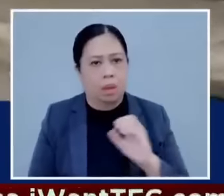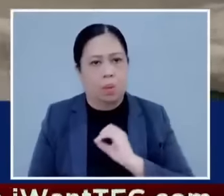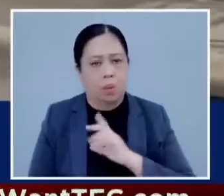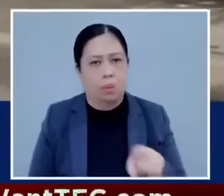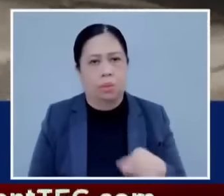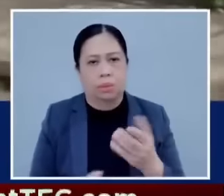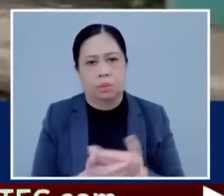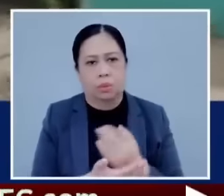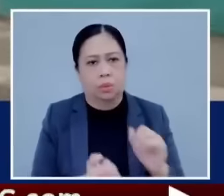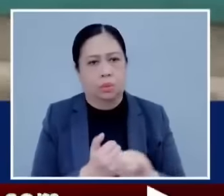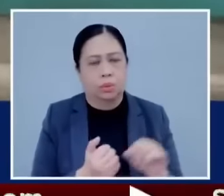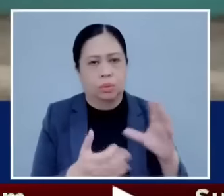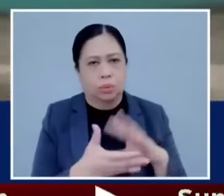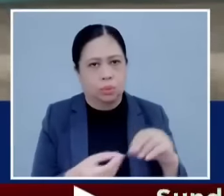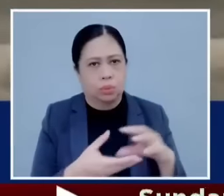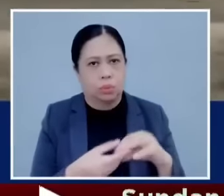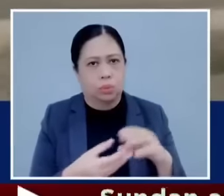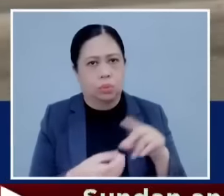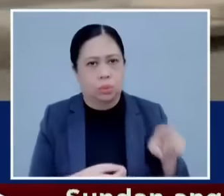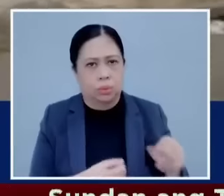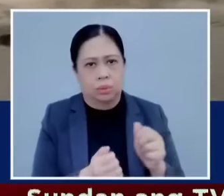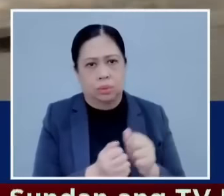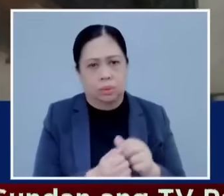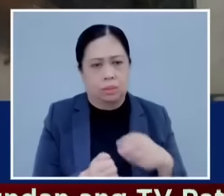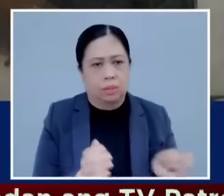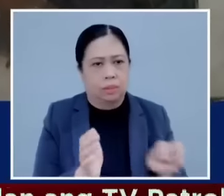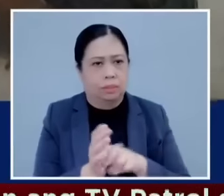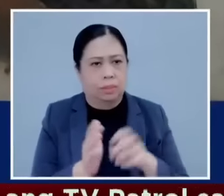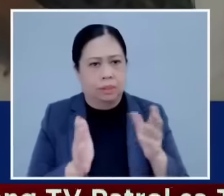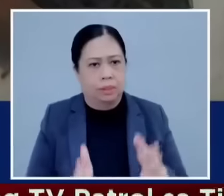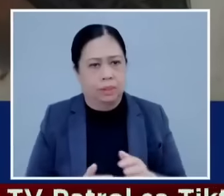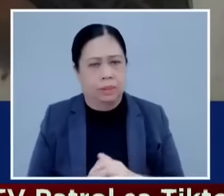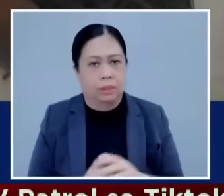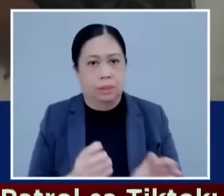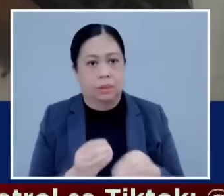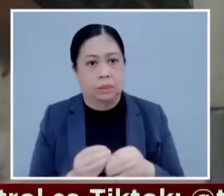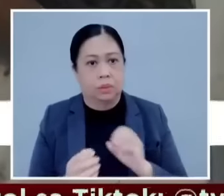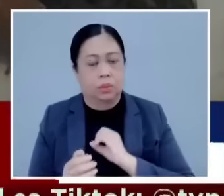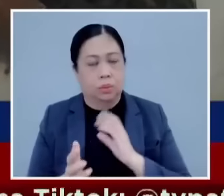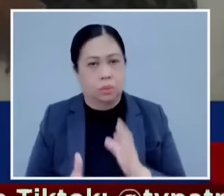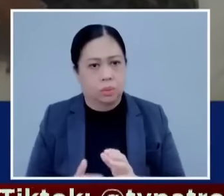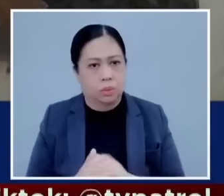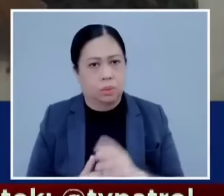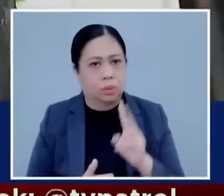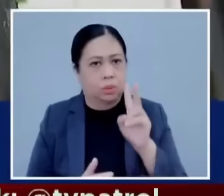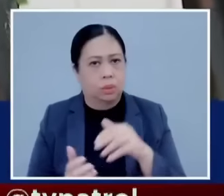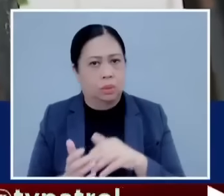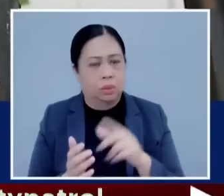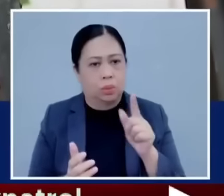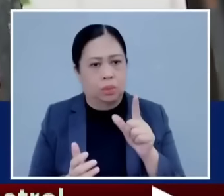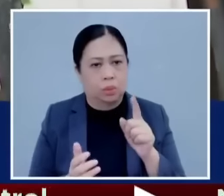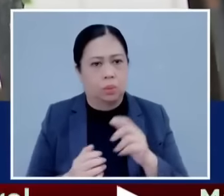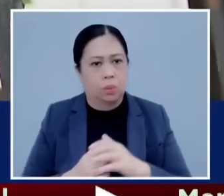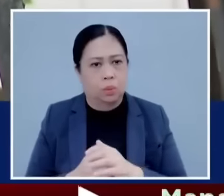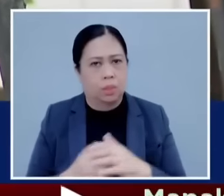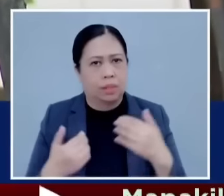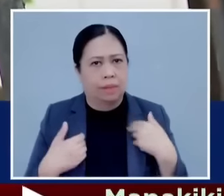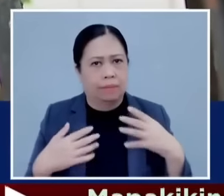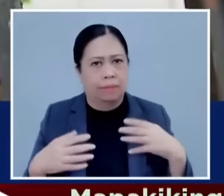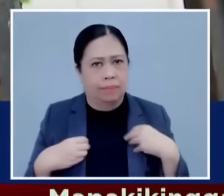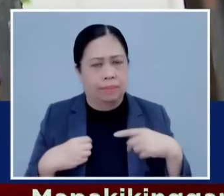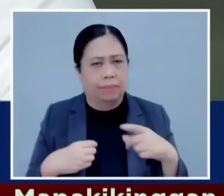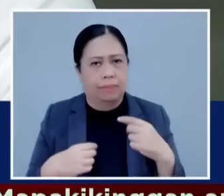modern jeep ang salaysay ng kanilang tauhan at mga pasahero. Dagdag ng may-ari, 2021 pa lang, may natatanggap na